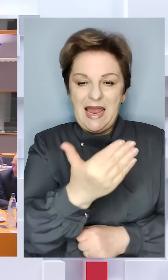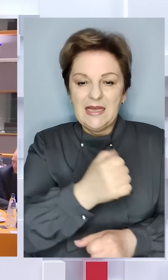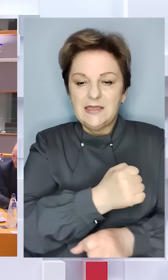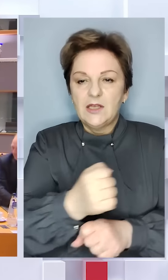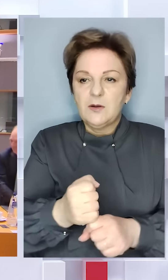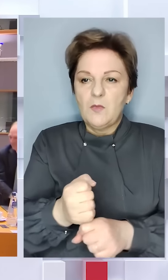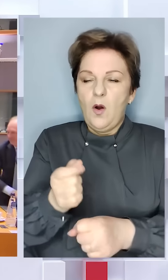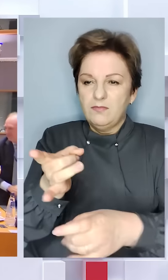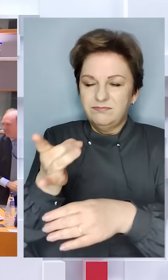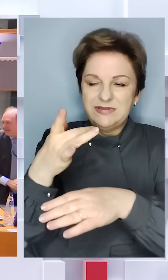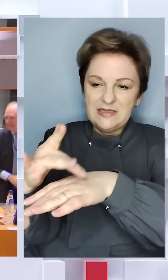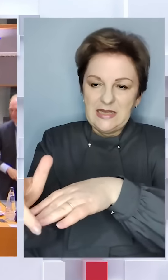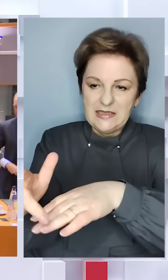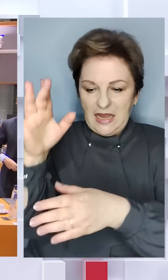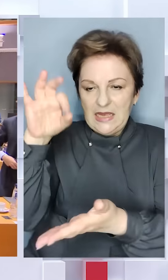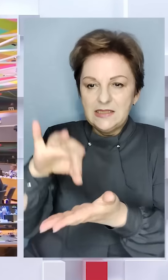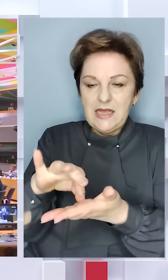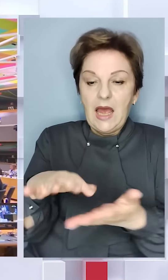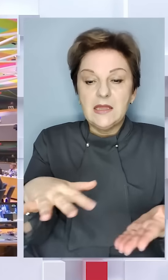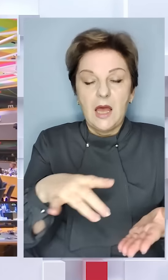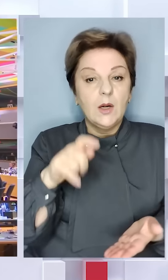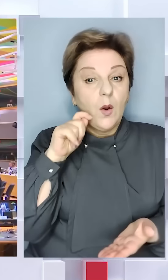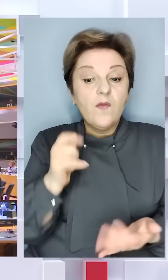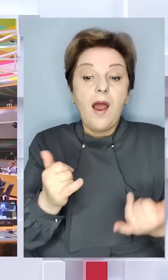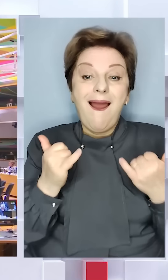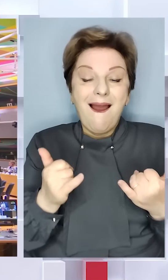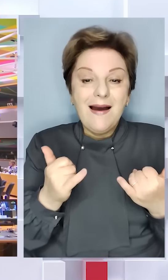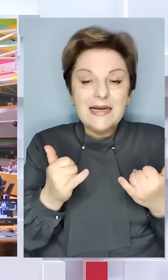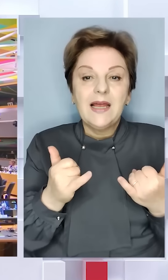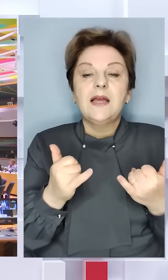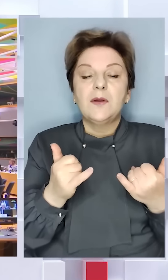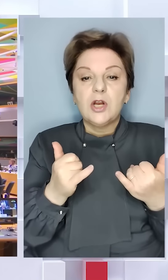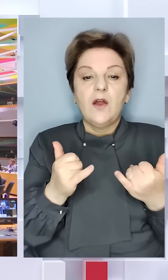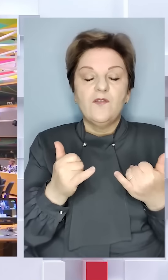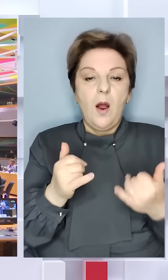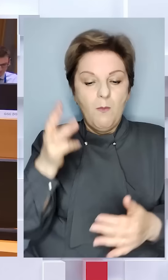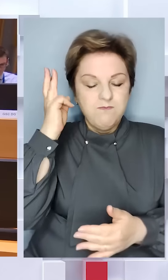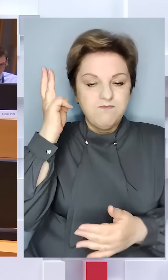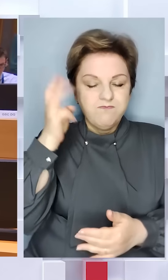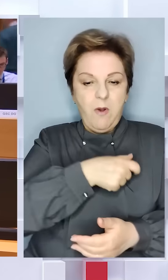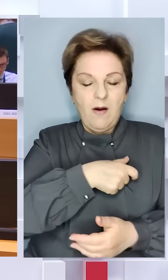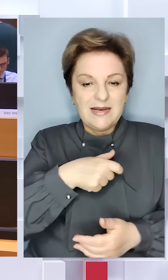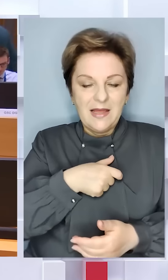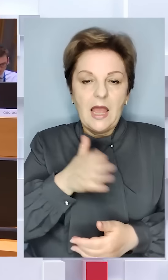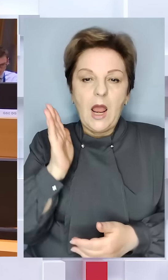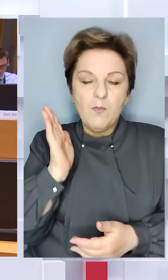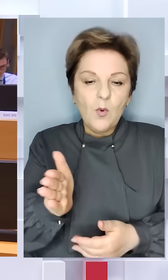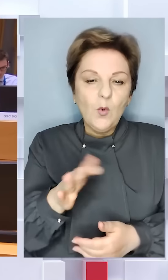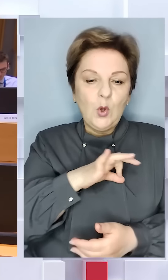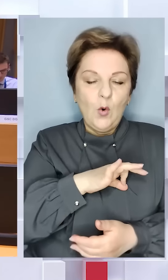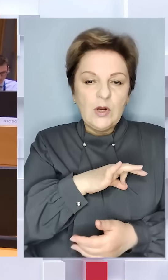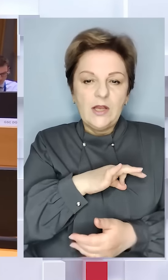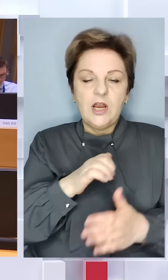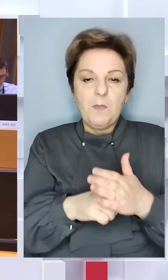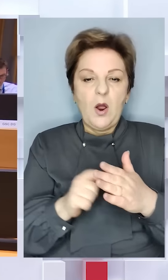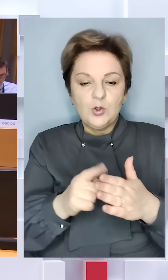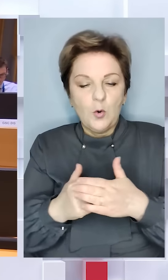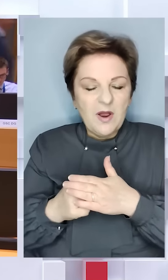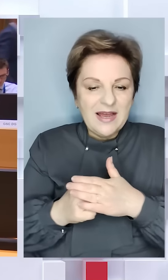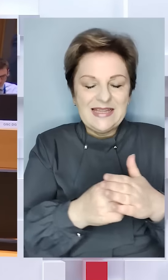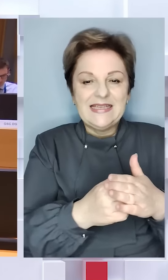для знищення цілей на території Росії. Але тепер у парламентарів будуть юридичні підстави, аби тиснути на свої уряди з